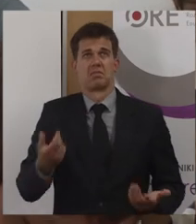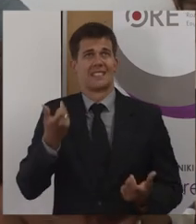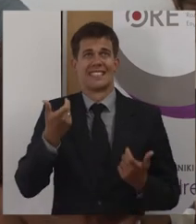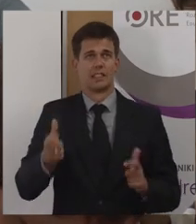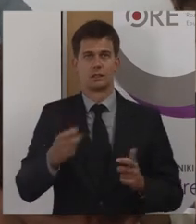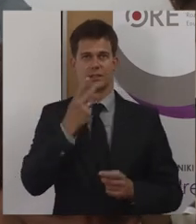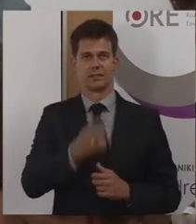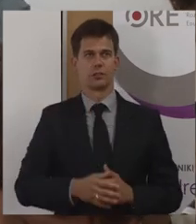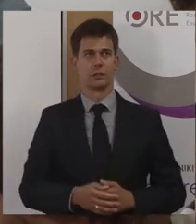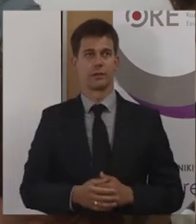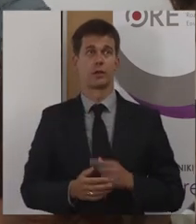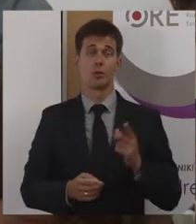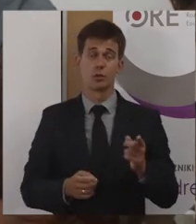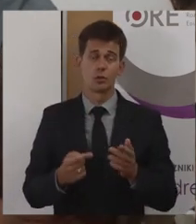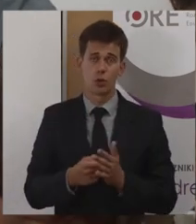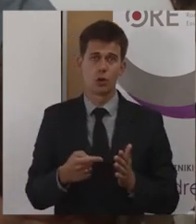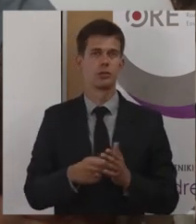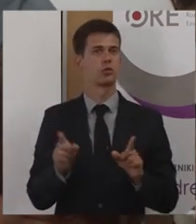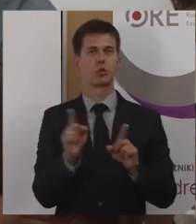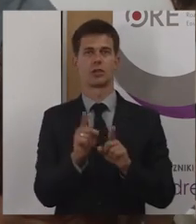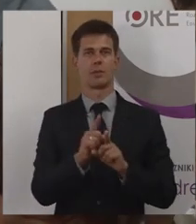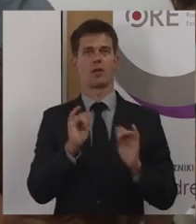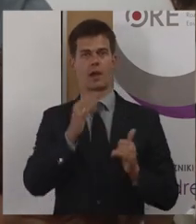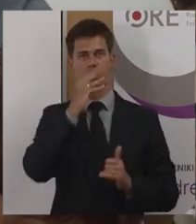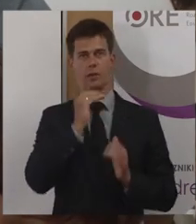wykorzystanie różnego rodzaju multimedialnych